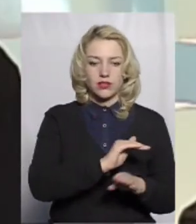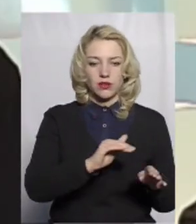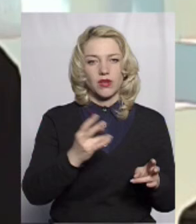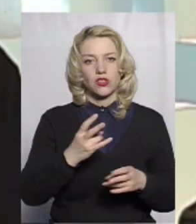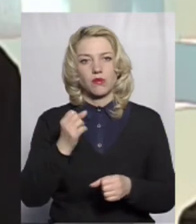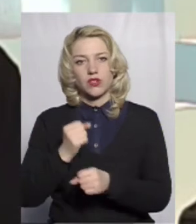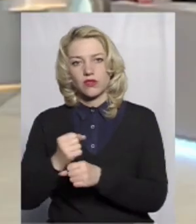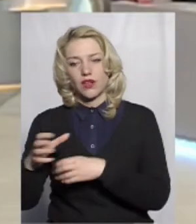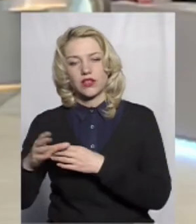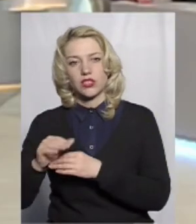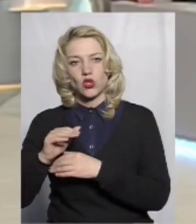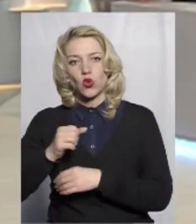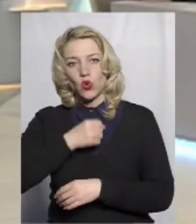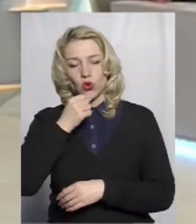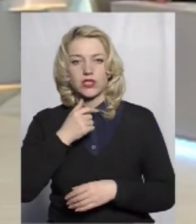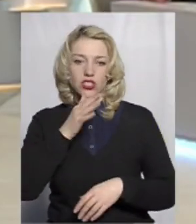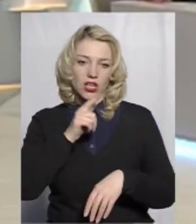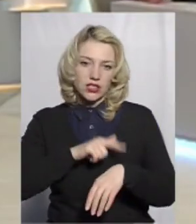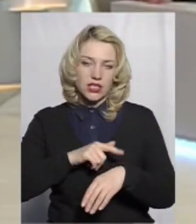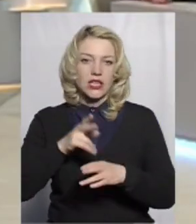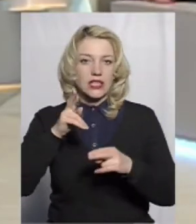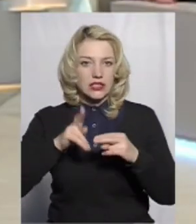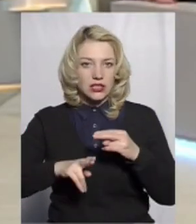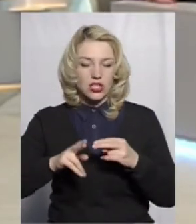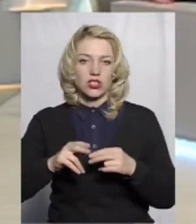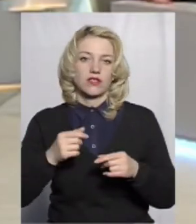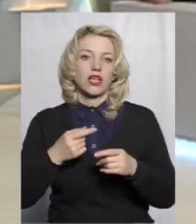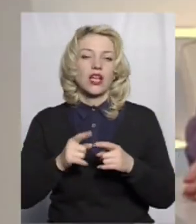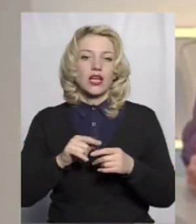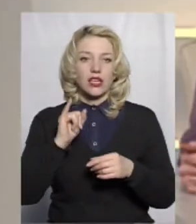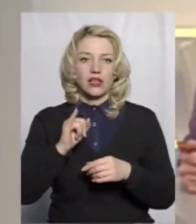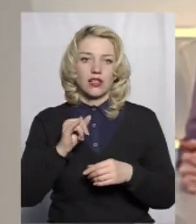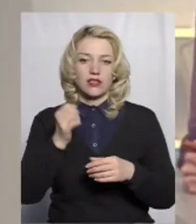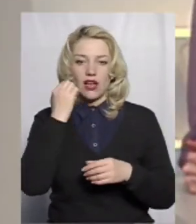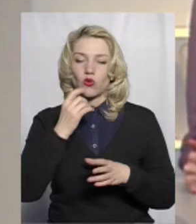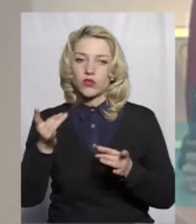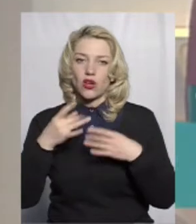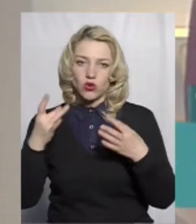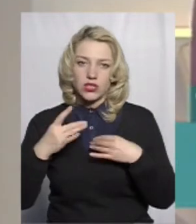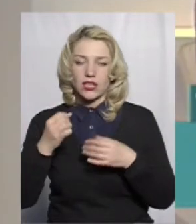дорослими. Час нашого ефіру добіг кінця. Я дякую вам за інформацію, за роз'яснення. Дякую вам,